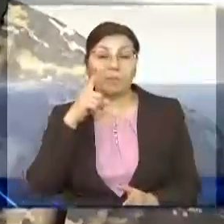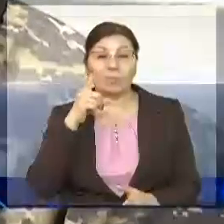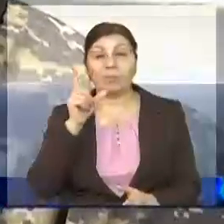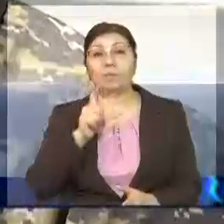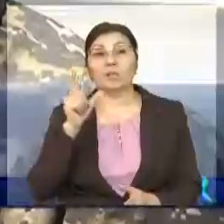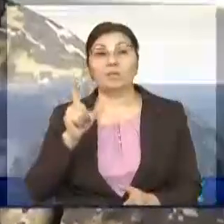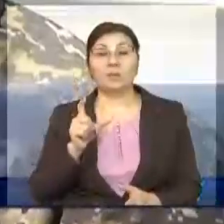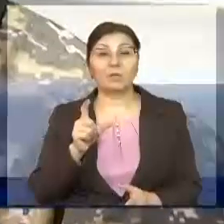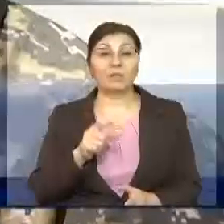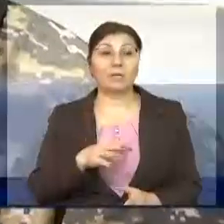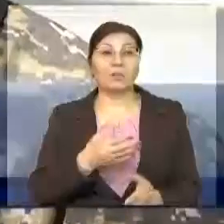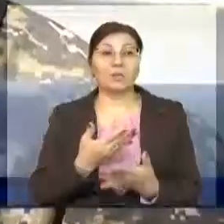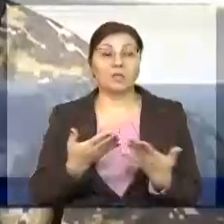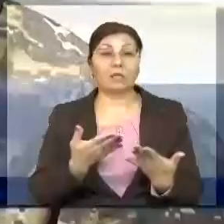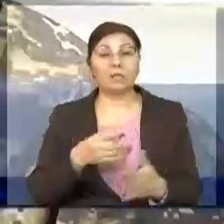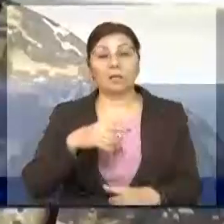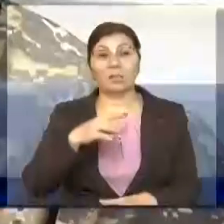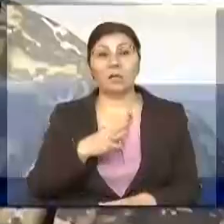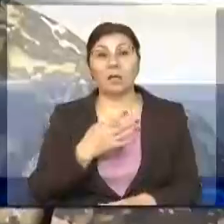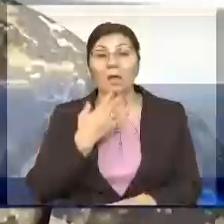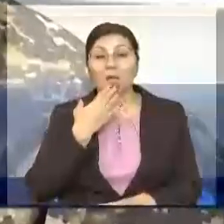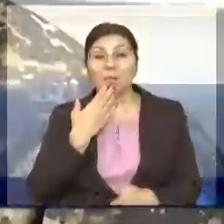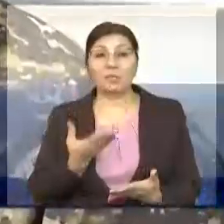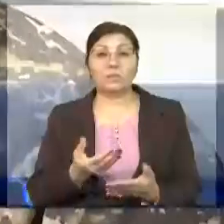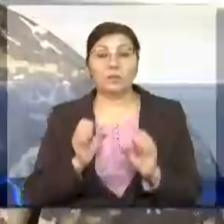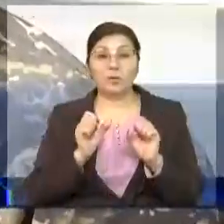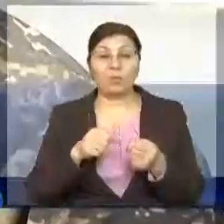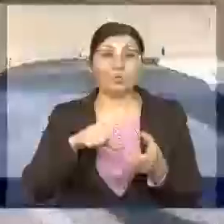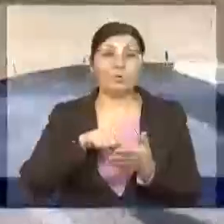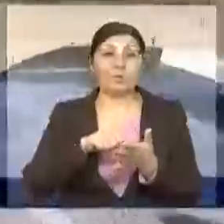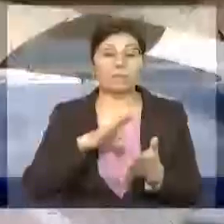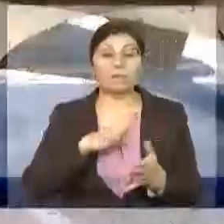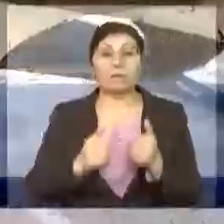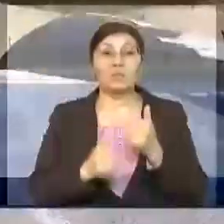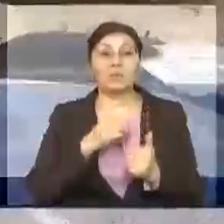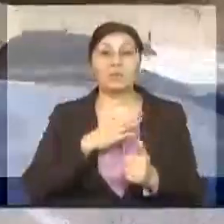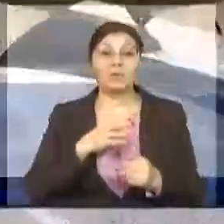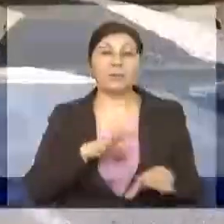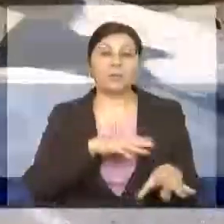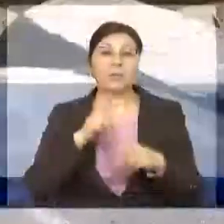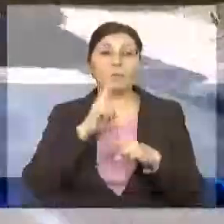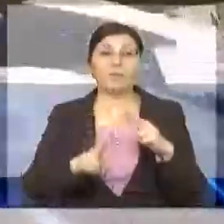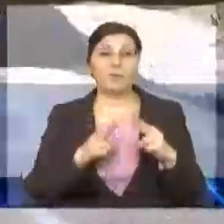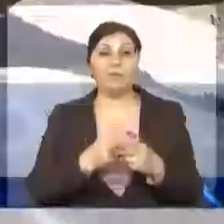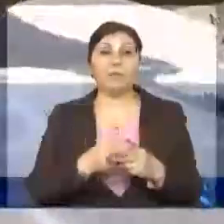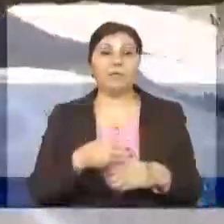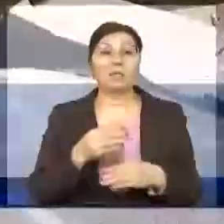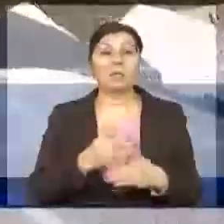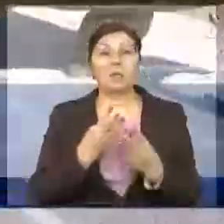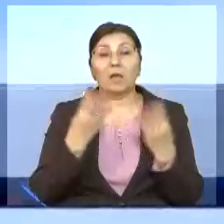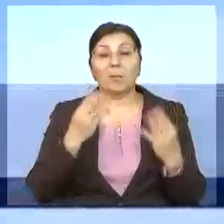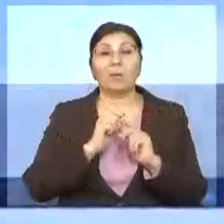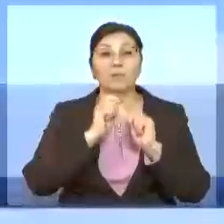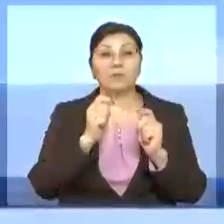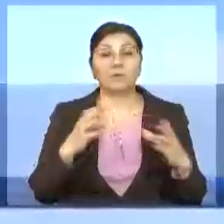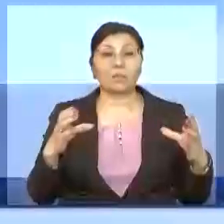могут участвовать. И наш университет предложил меня в качестве кандидата. Мероприятие завершилось торжественным построением и награждением